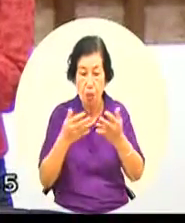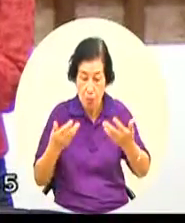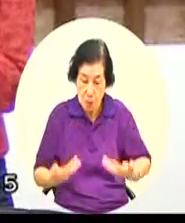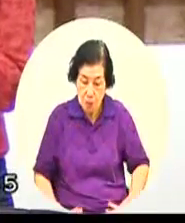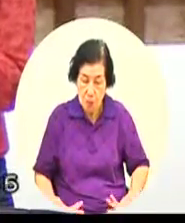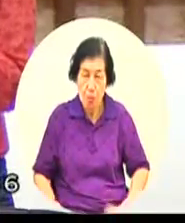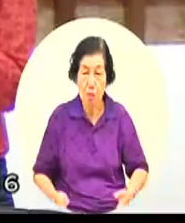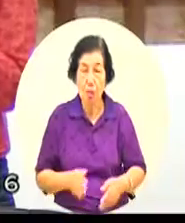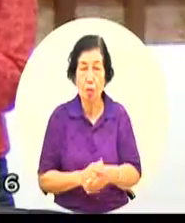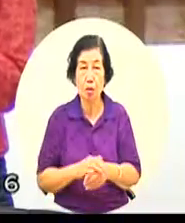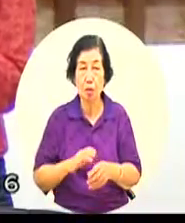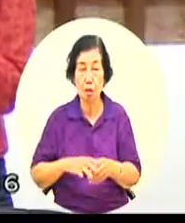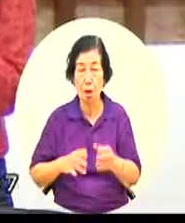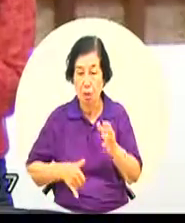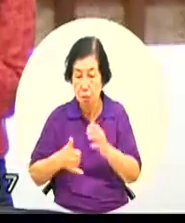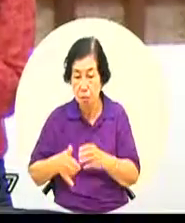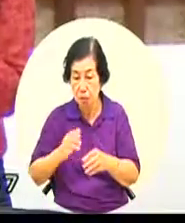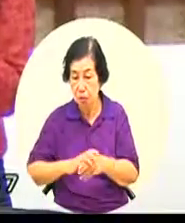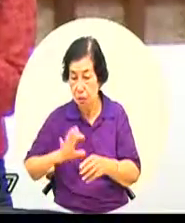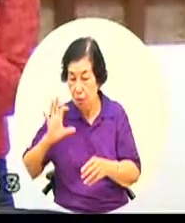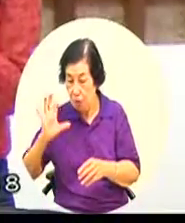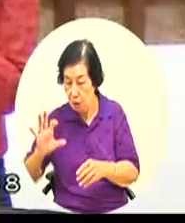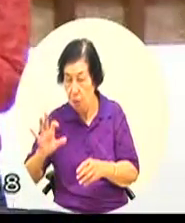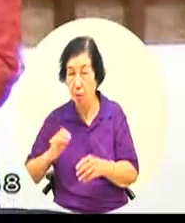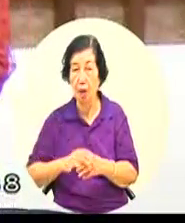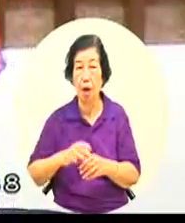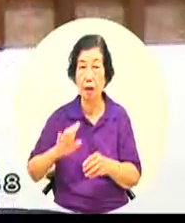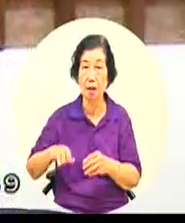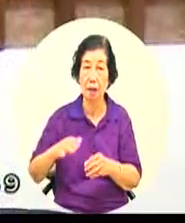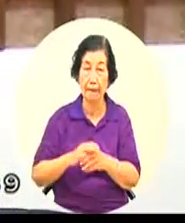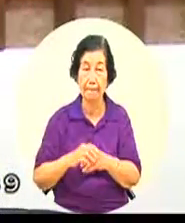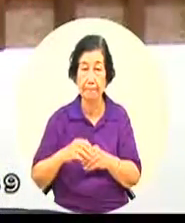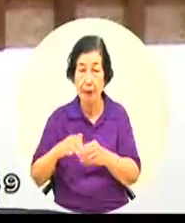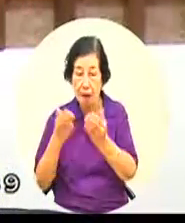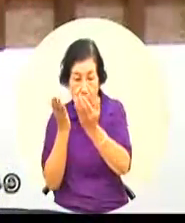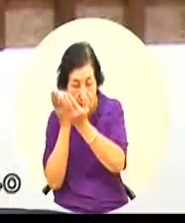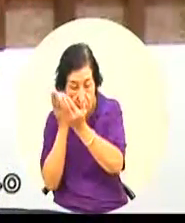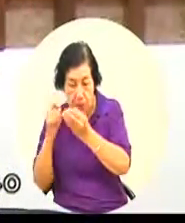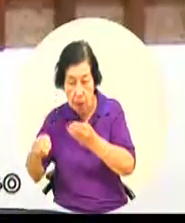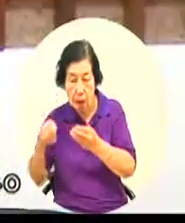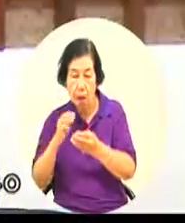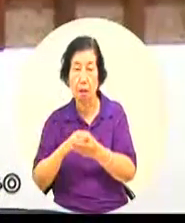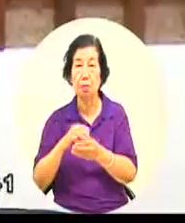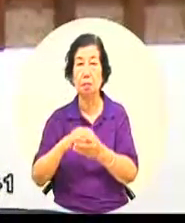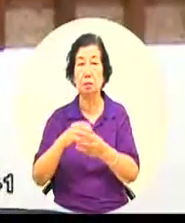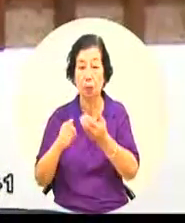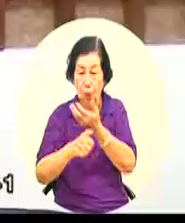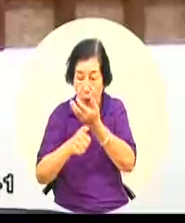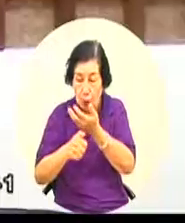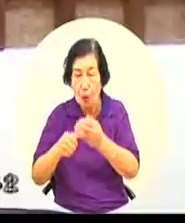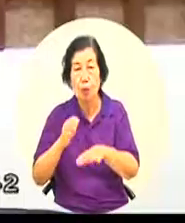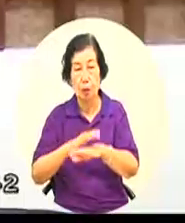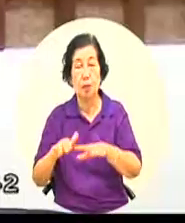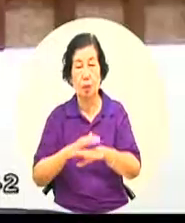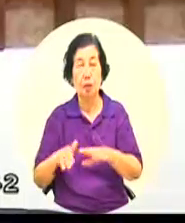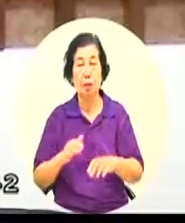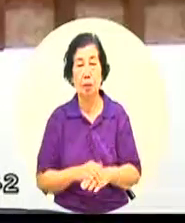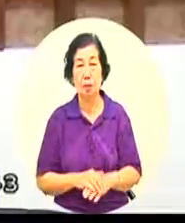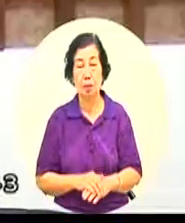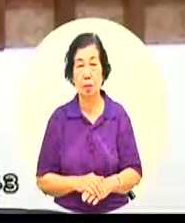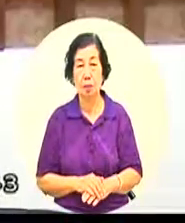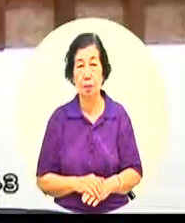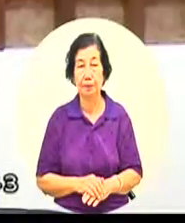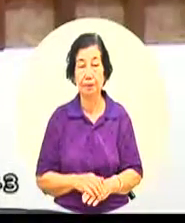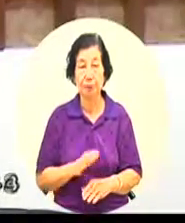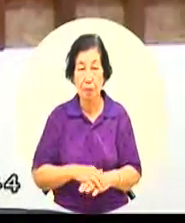查询。再来，第二个才是网咖。所以这些都是小孩会拉 K 的地方，哦，所以我希望你们要有积